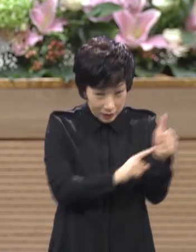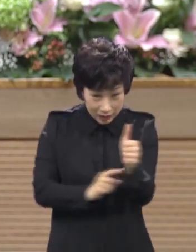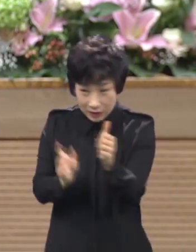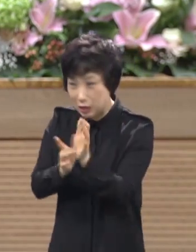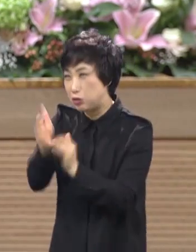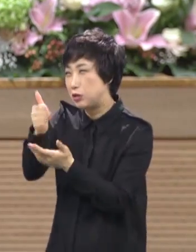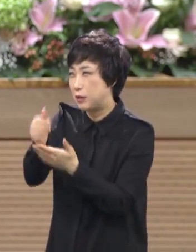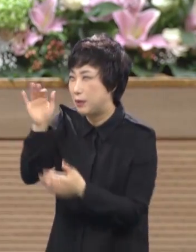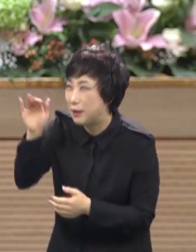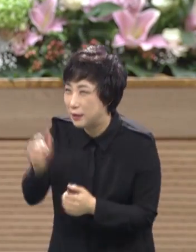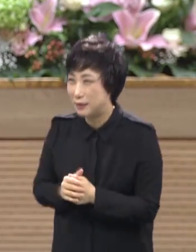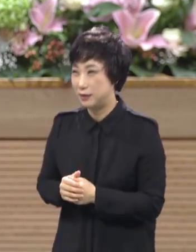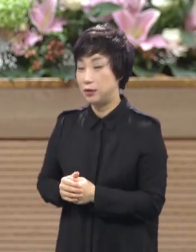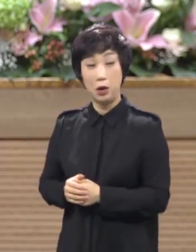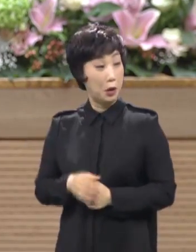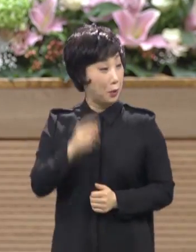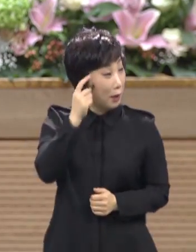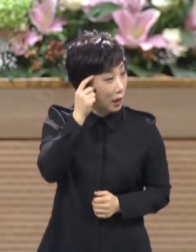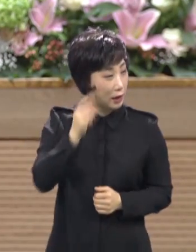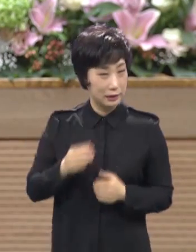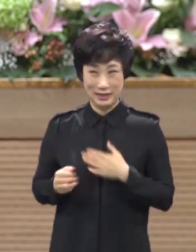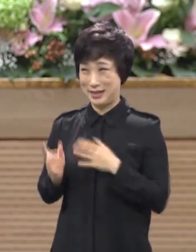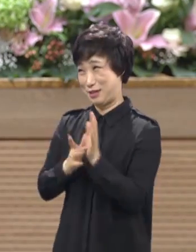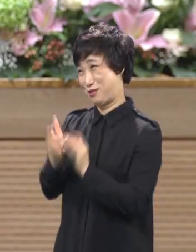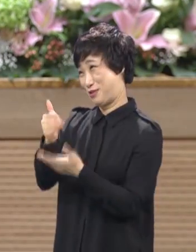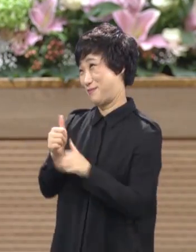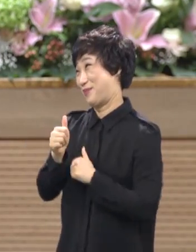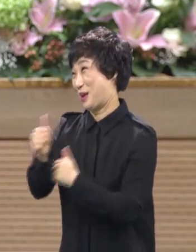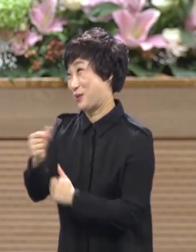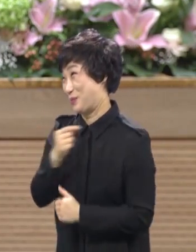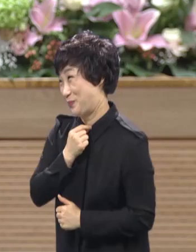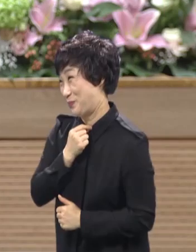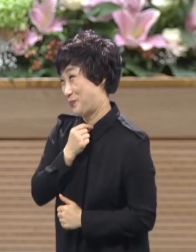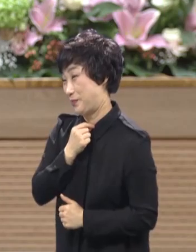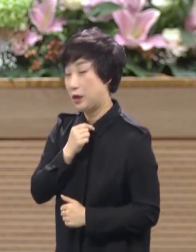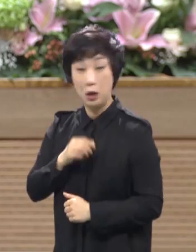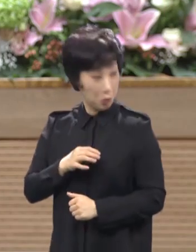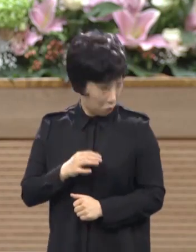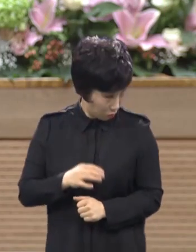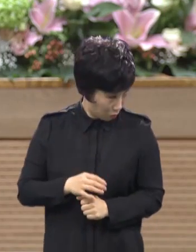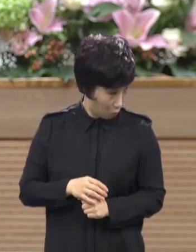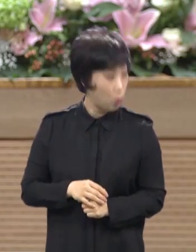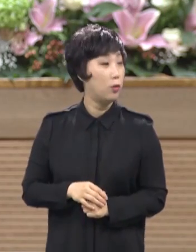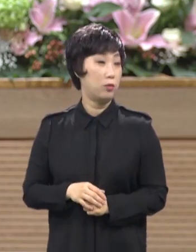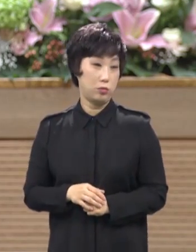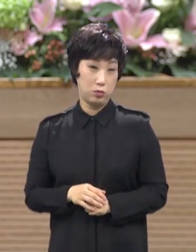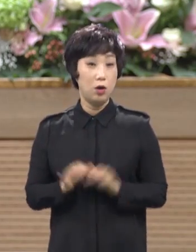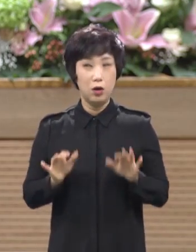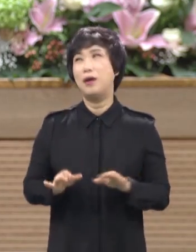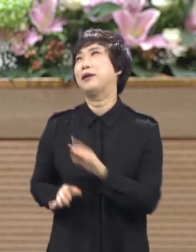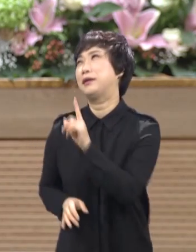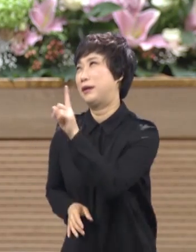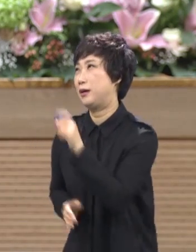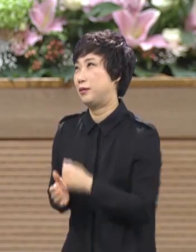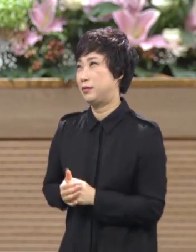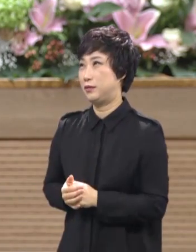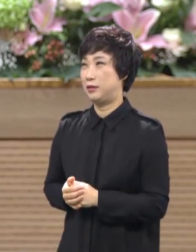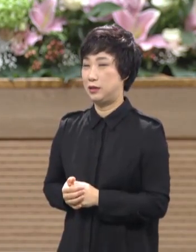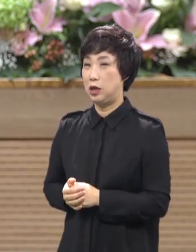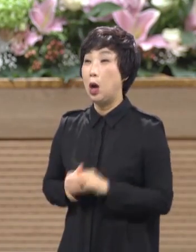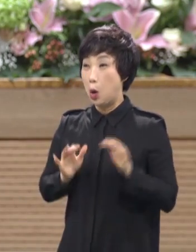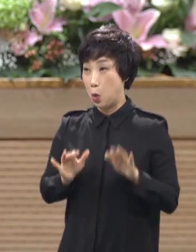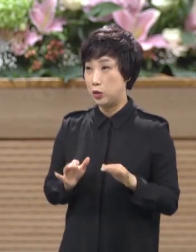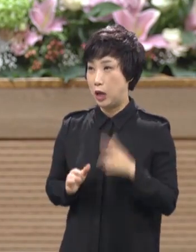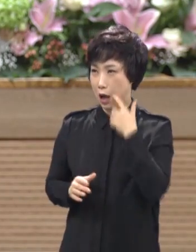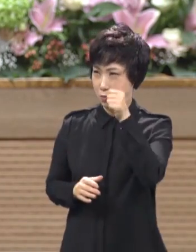예수님, 무슨 얘기냐? 내가 예수님을 쫓겠습니다. 그러냐? 그런데요,